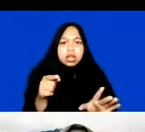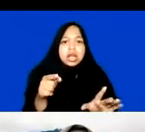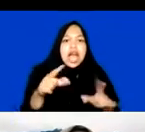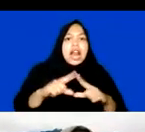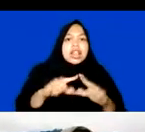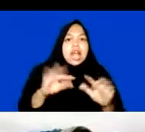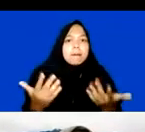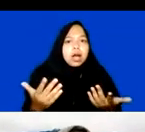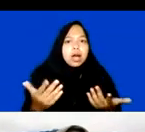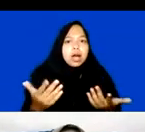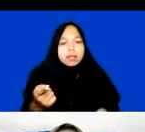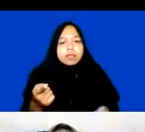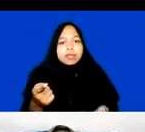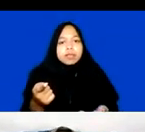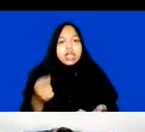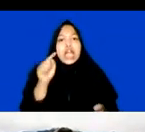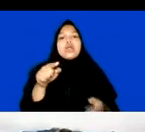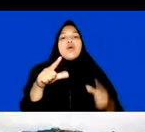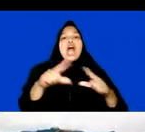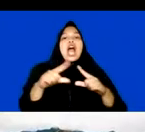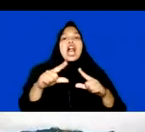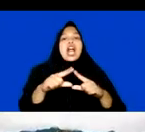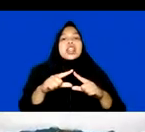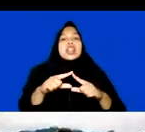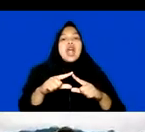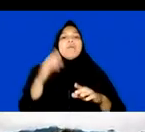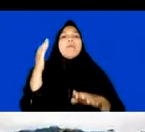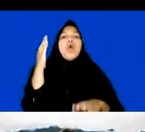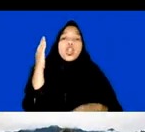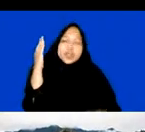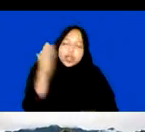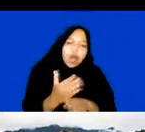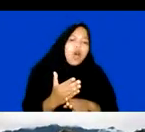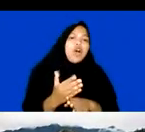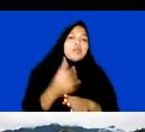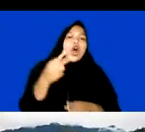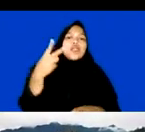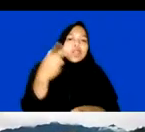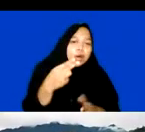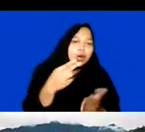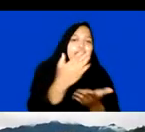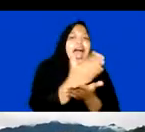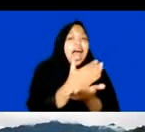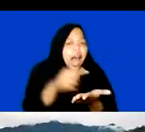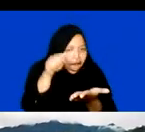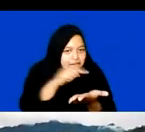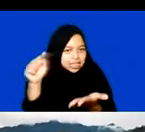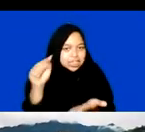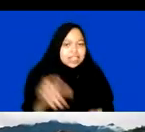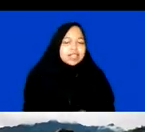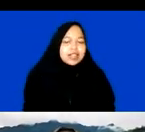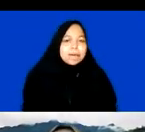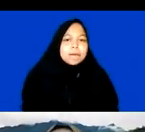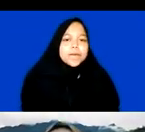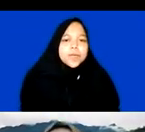dari segi... Itu alat-alat ya paling potong buat garis, buat tali pinggang, enggak sih, bukan itu jalannya. Bukan itu